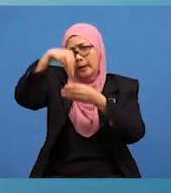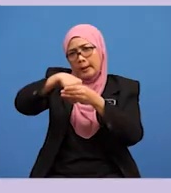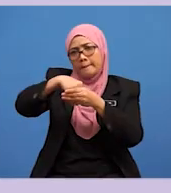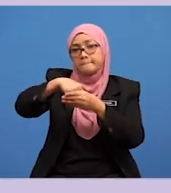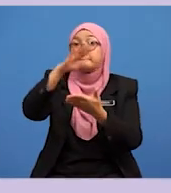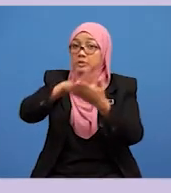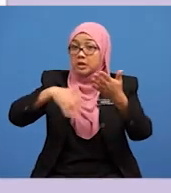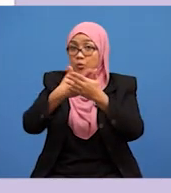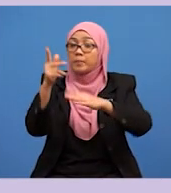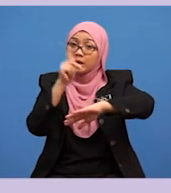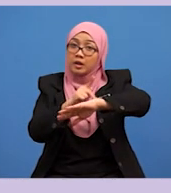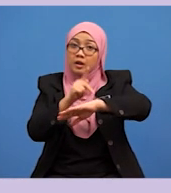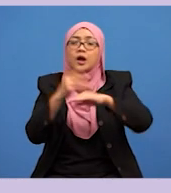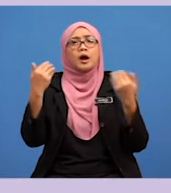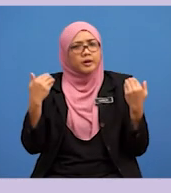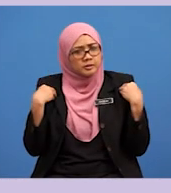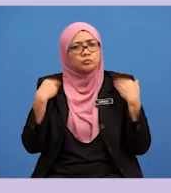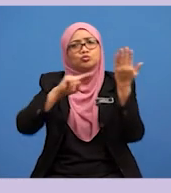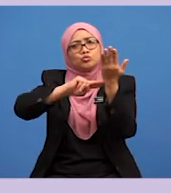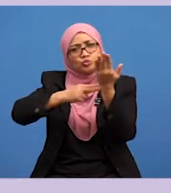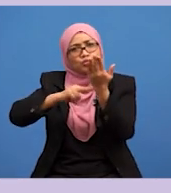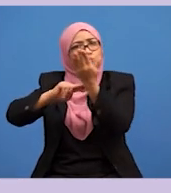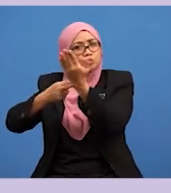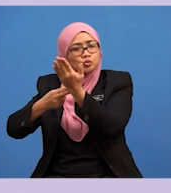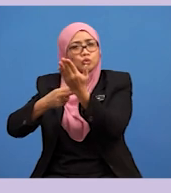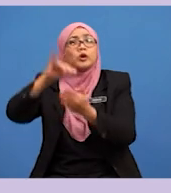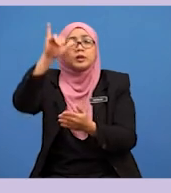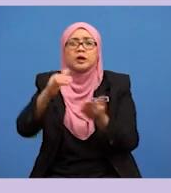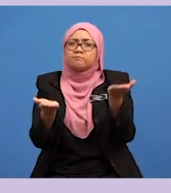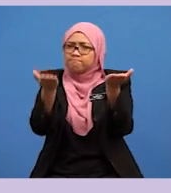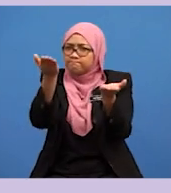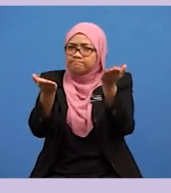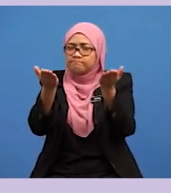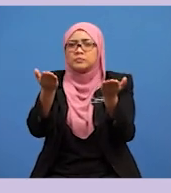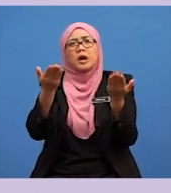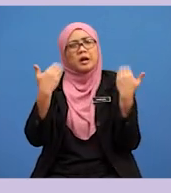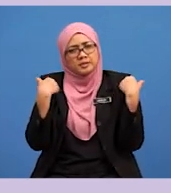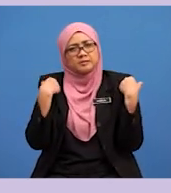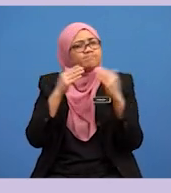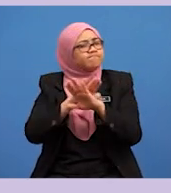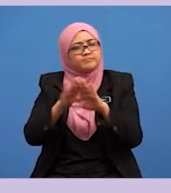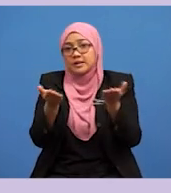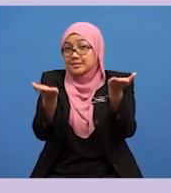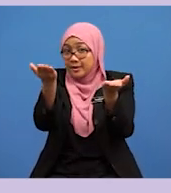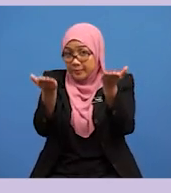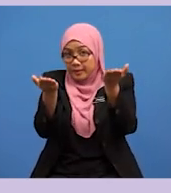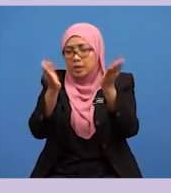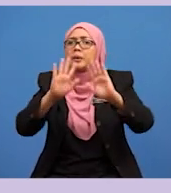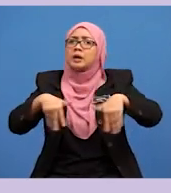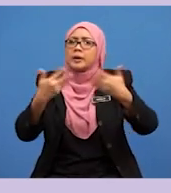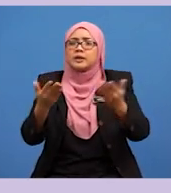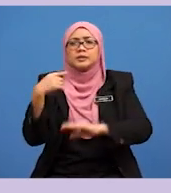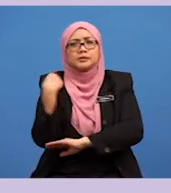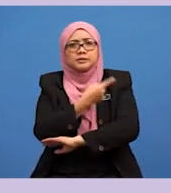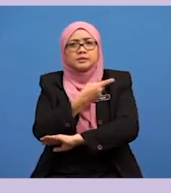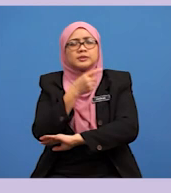unsur, ada unsur yang stabil tetapi ada lebih banyak unsur yang tidak stabil. Bagaimanakah kita hendak ketahui